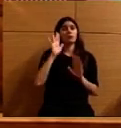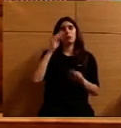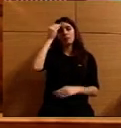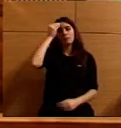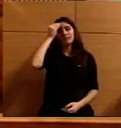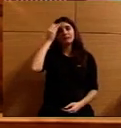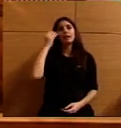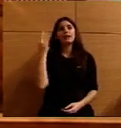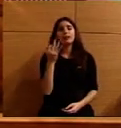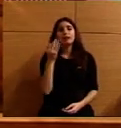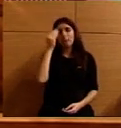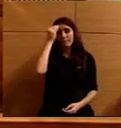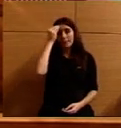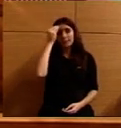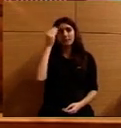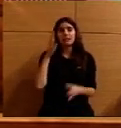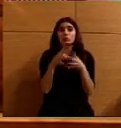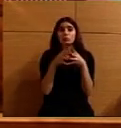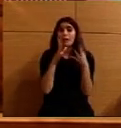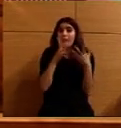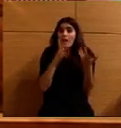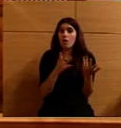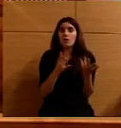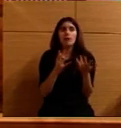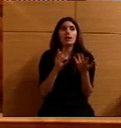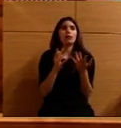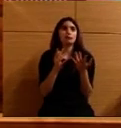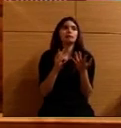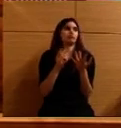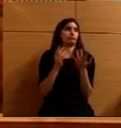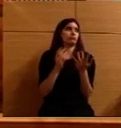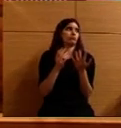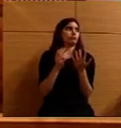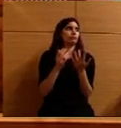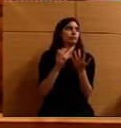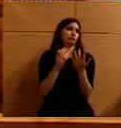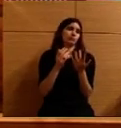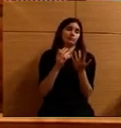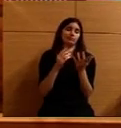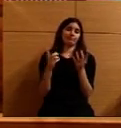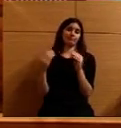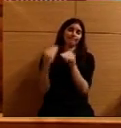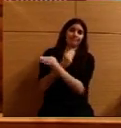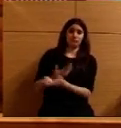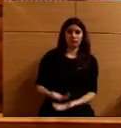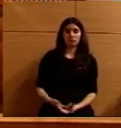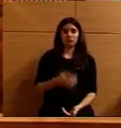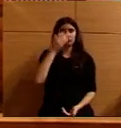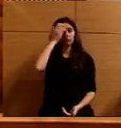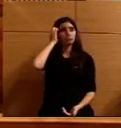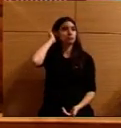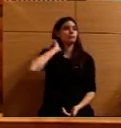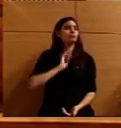pensem que en les estructures actuals tenen cabuda el sentir que planteja el diputat. Moltes